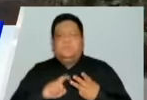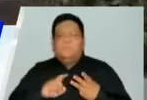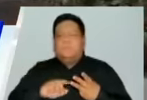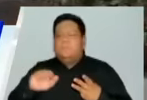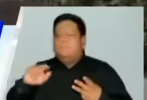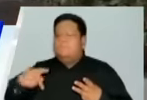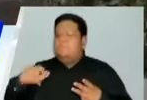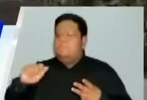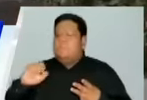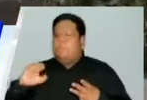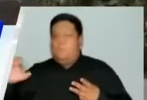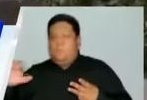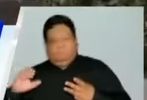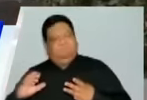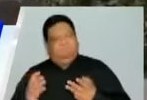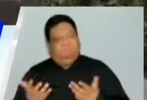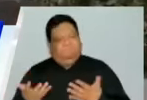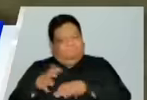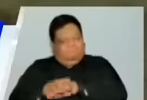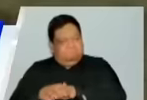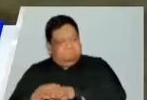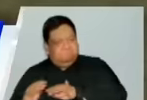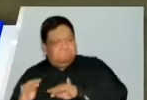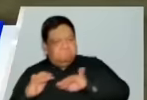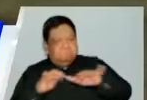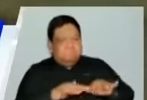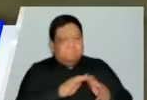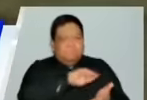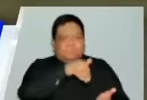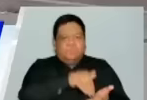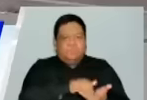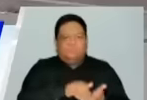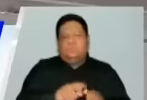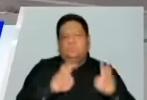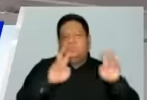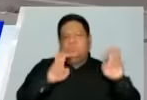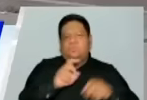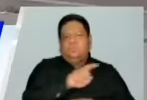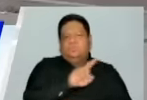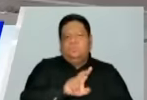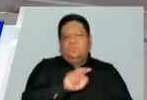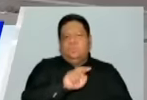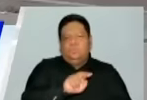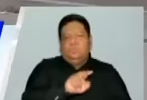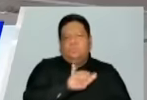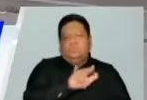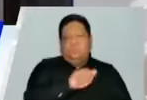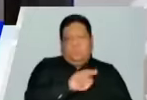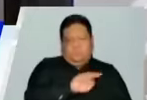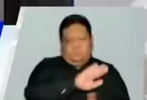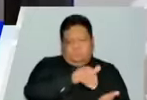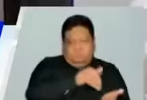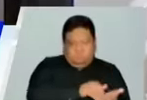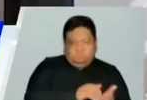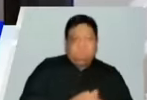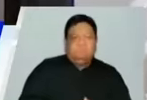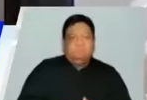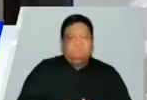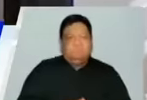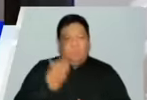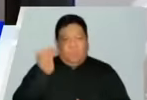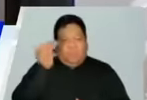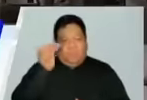sa compound ng Zone Yuan Technology Incorporated. Nakakuha sila ng search warrant matapos makatakas ang isang Vietnamese